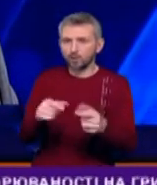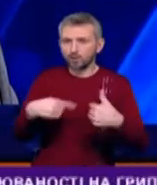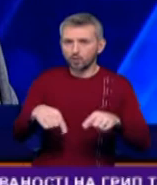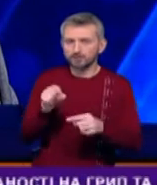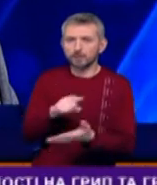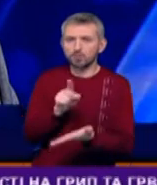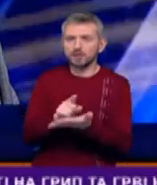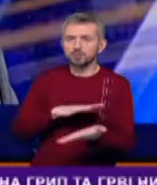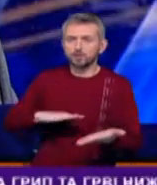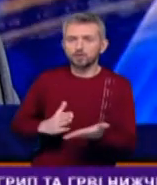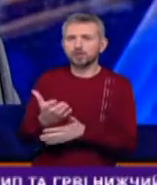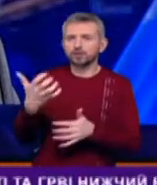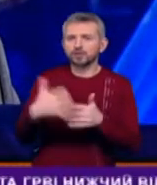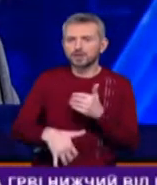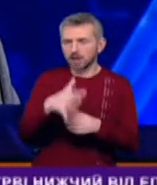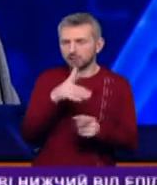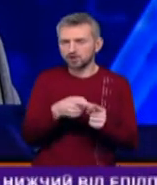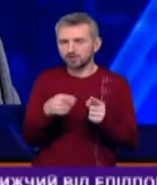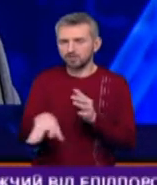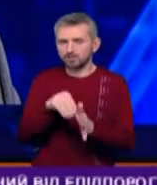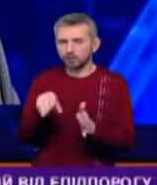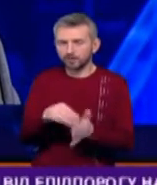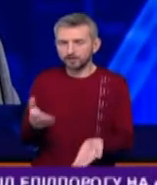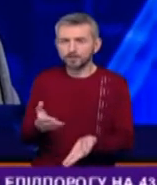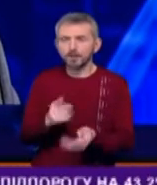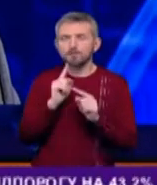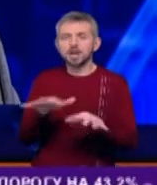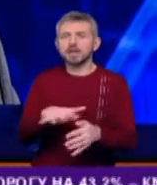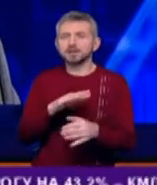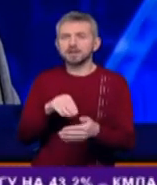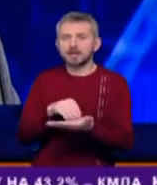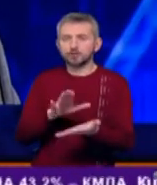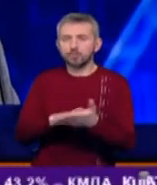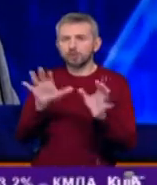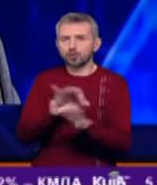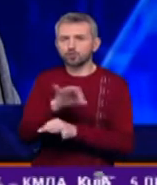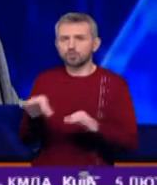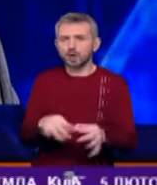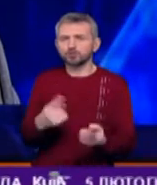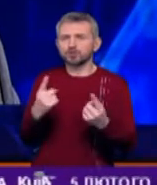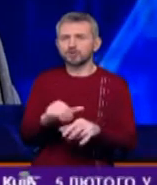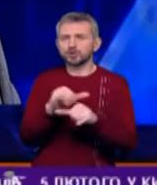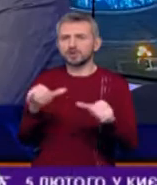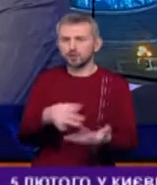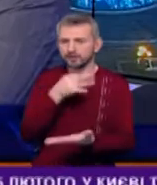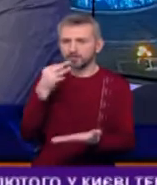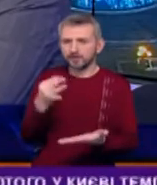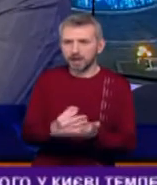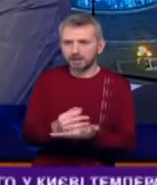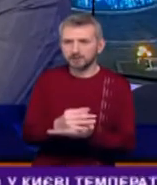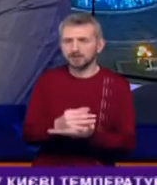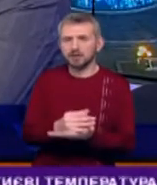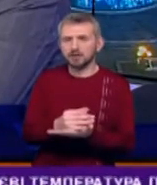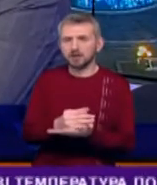політично нейтральні під час виборчого процесу. В парламенті зареєстрований законопроект, який суттєво збільшує відповідальність, кримінальну відповідальність,